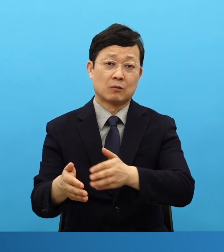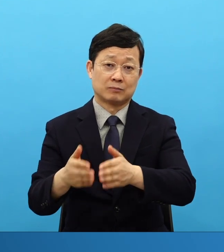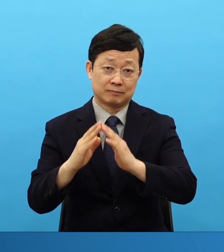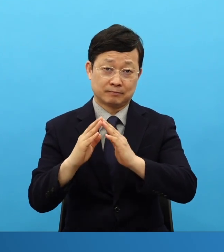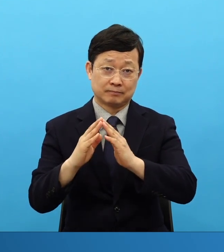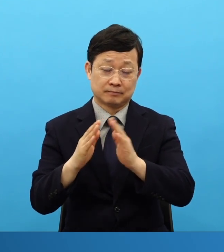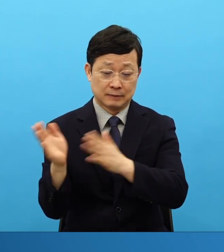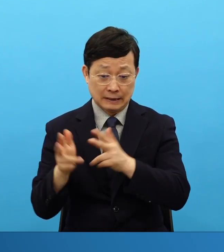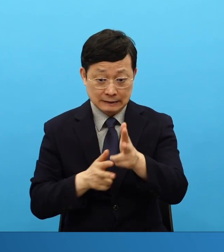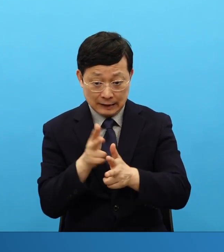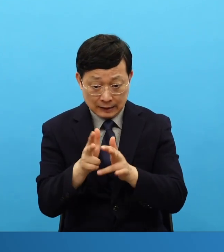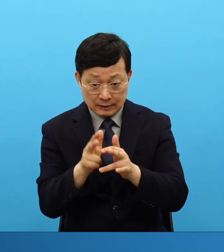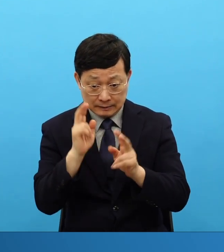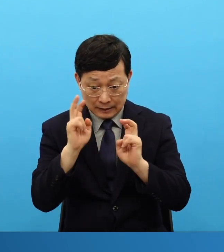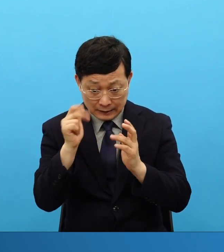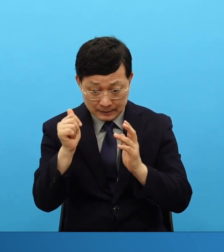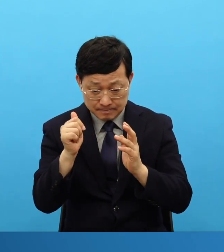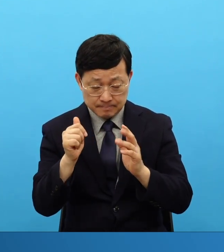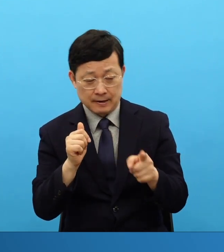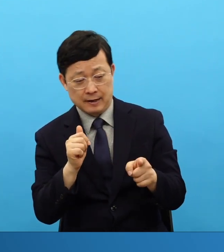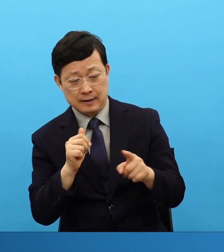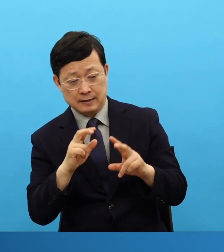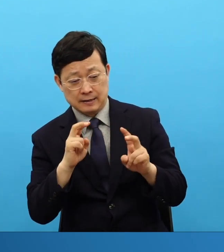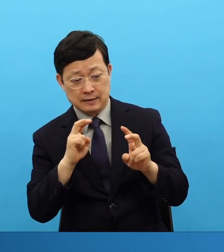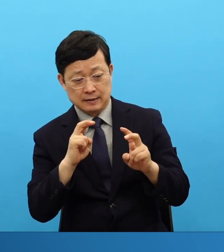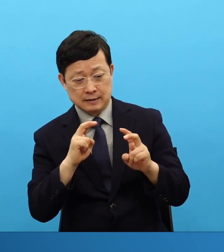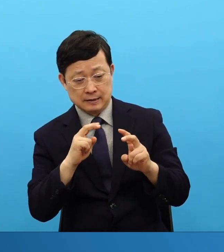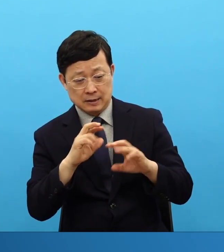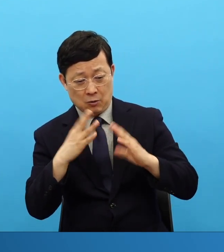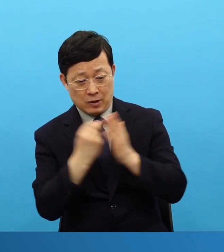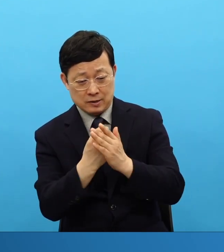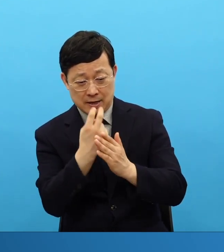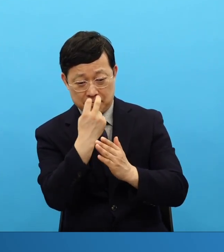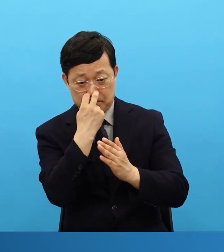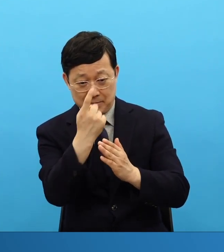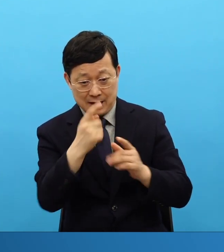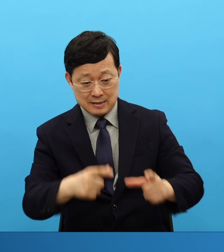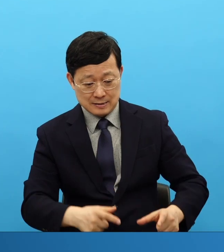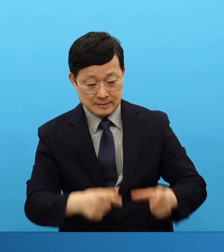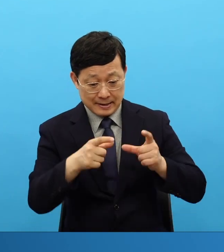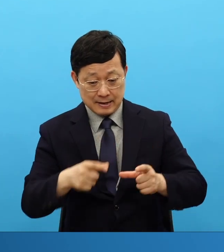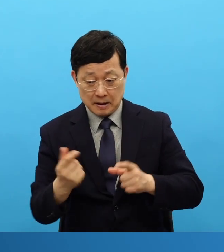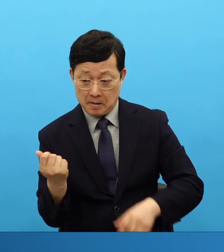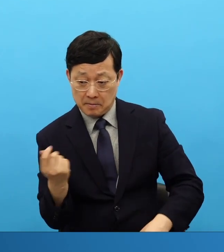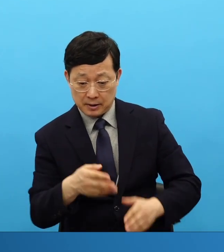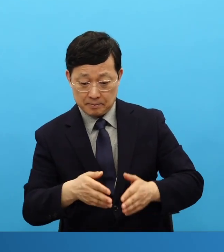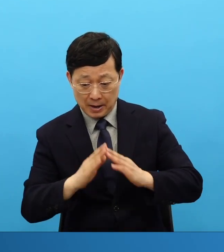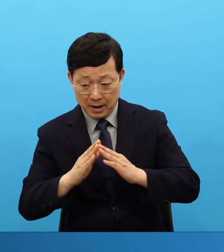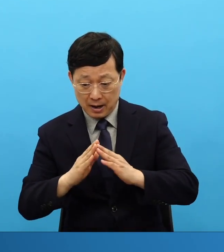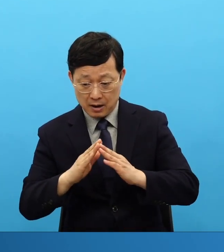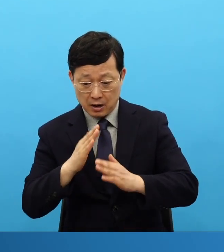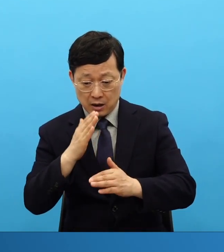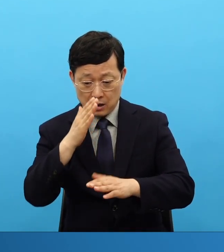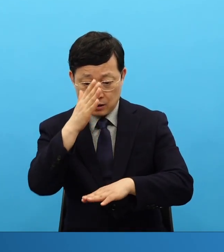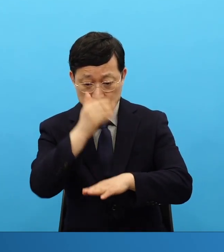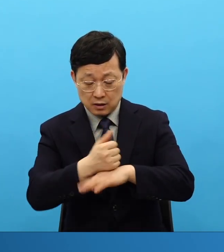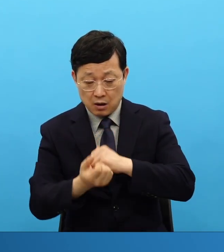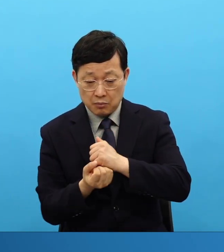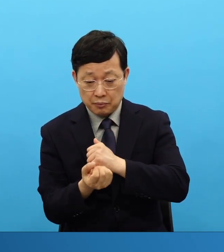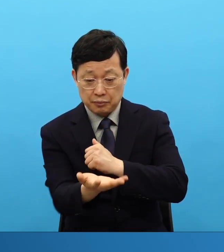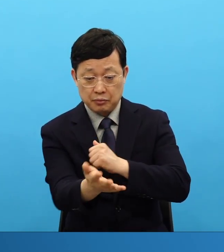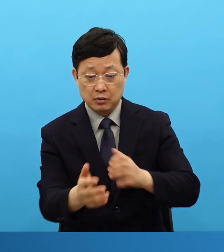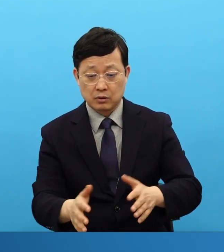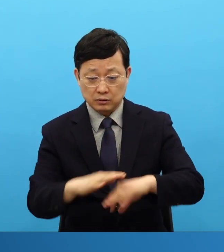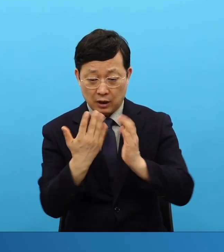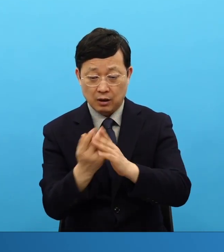절대망대를 몇 개 만들면요, 이 산업이 살아납니다. Business people, the same as goes for you as well. If you just raise up a couple partisans, then everything, even your businesses, will be revived. 꼭